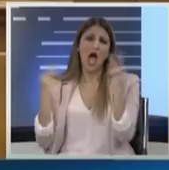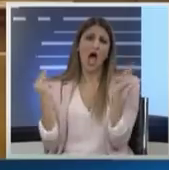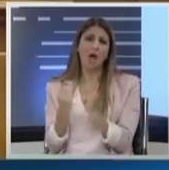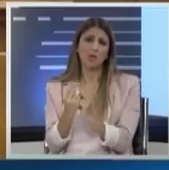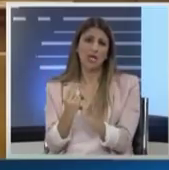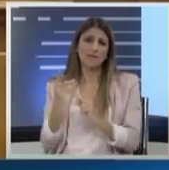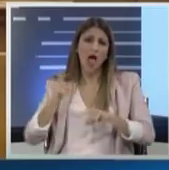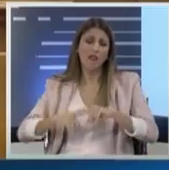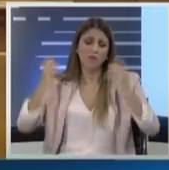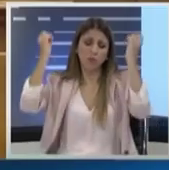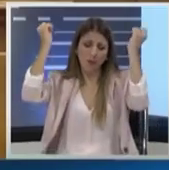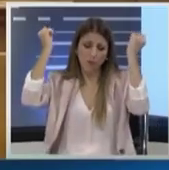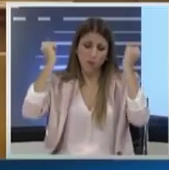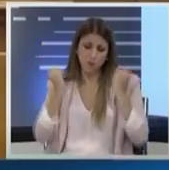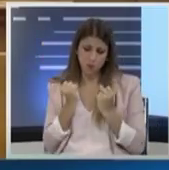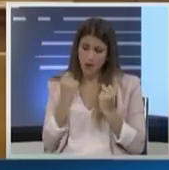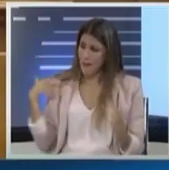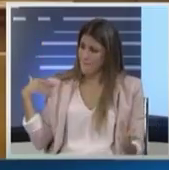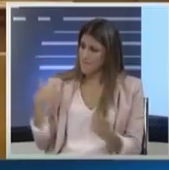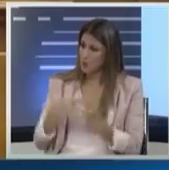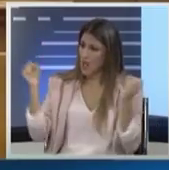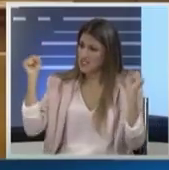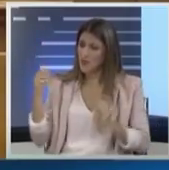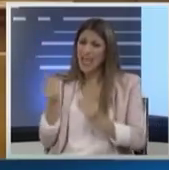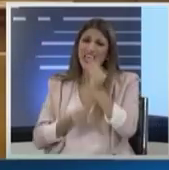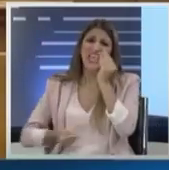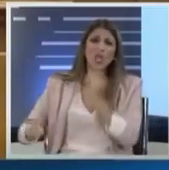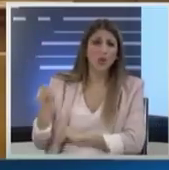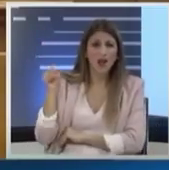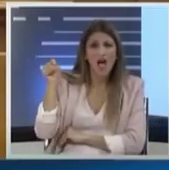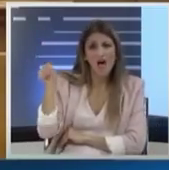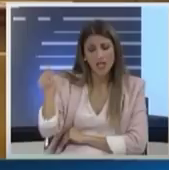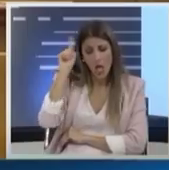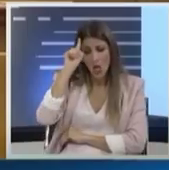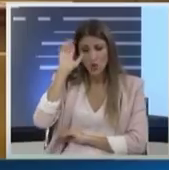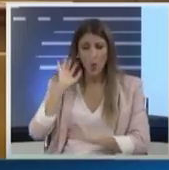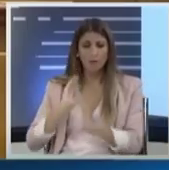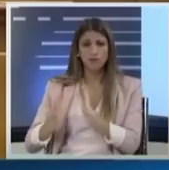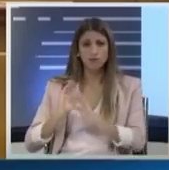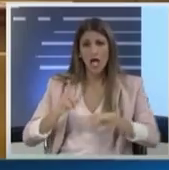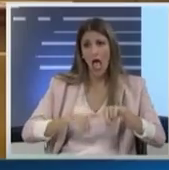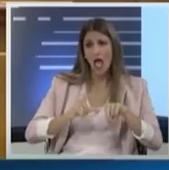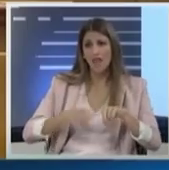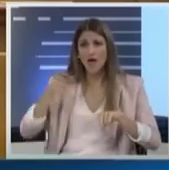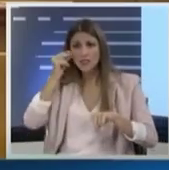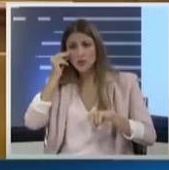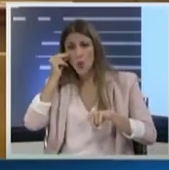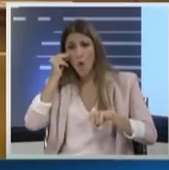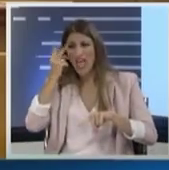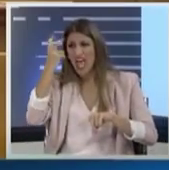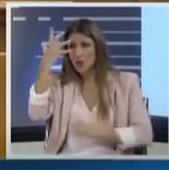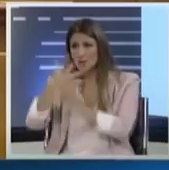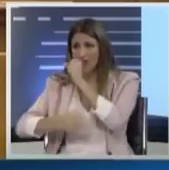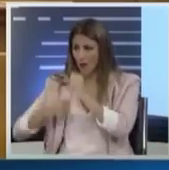συμφερόντων, ότι είναι η χειρότερη που έχει πέσει ποτέ στο τραπέζι για να διευθετήσει τις σχέσεις μας με τη γείτονα στην 25ετή